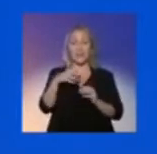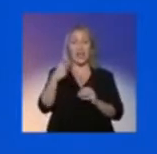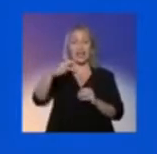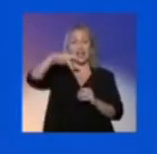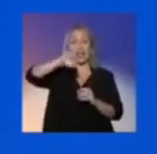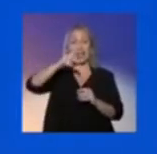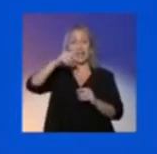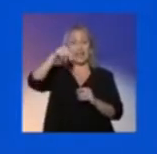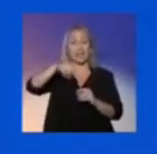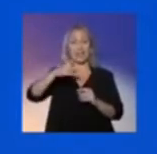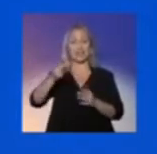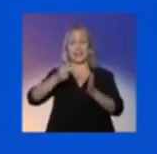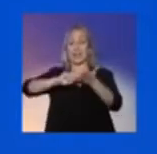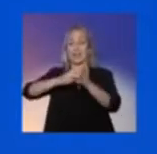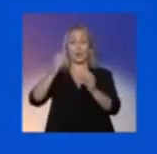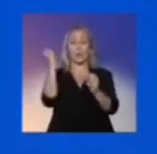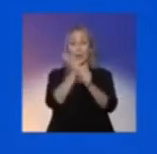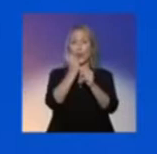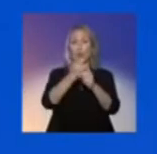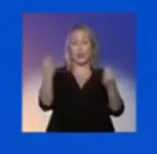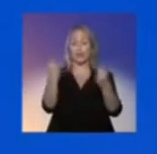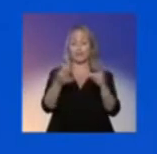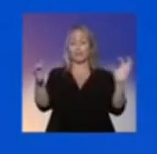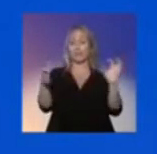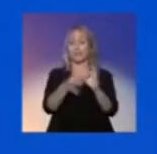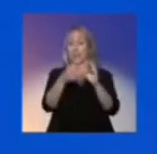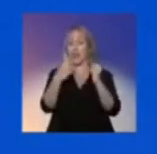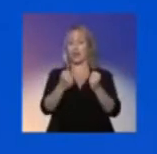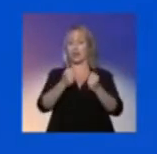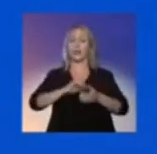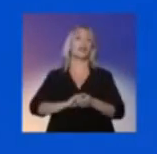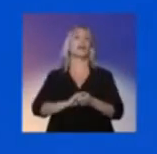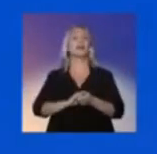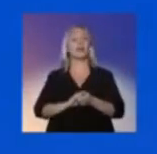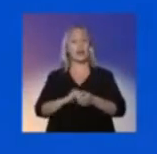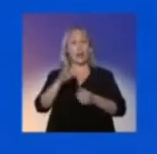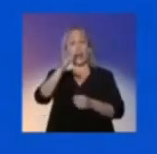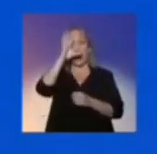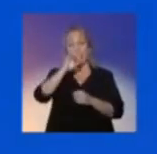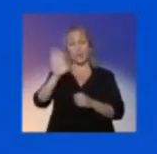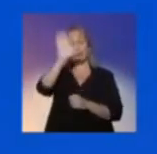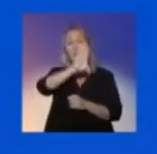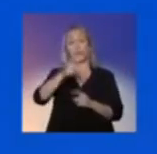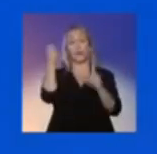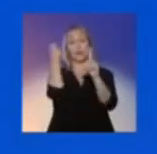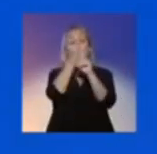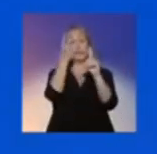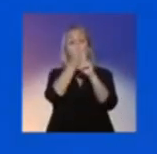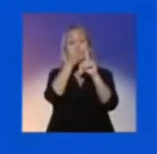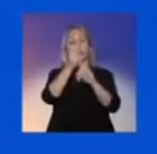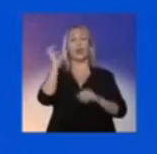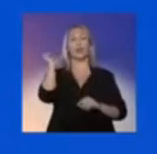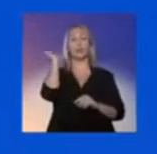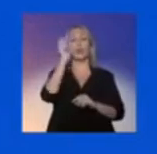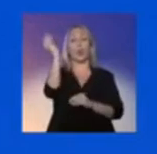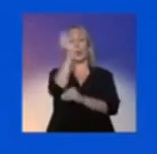λιγνίτι σε επίπεδο δουλειών και εισοδήματος. Θα δώσουμε μεγάλη μάχη στην Ευρώπη ώστε να εξασφαλίσουμε όσο